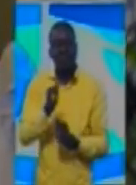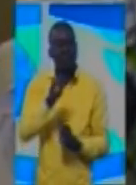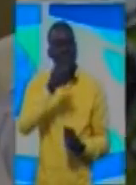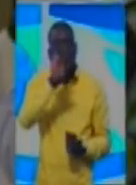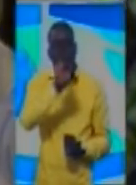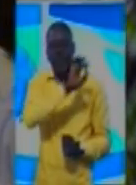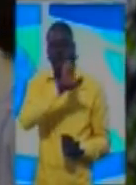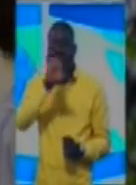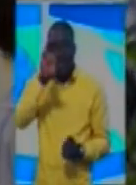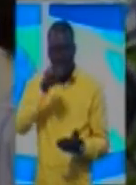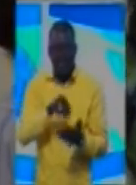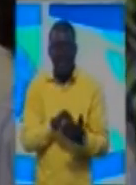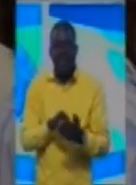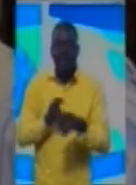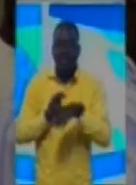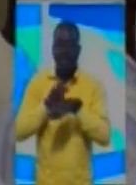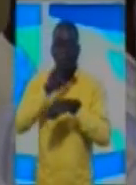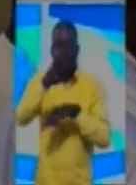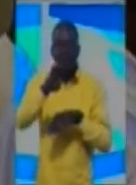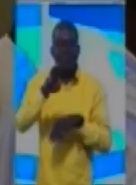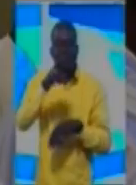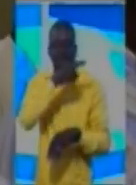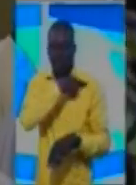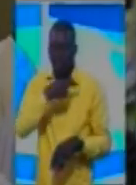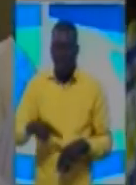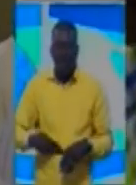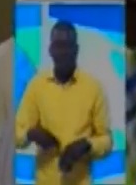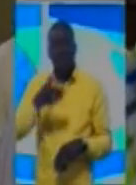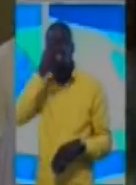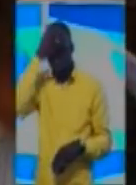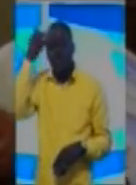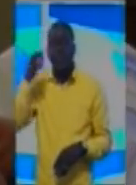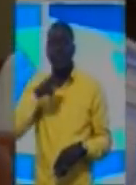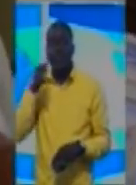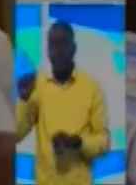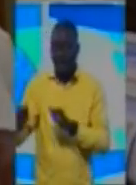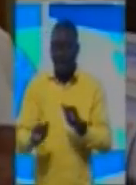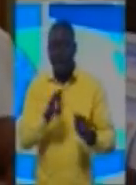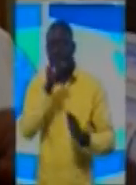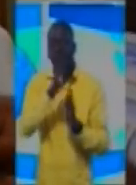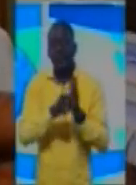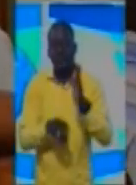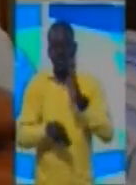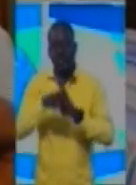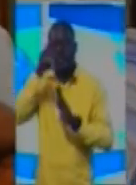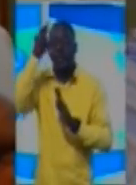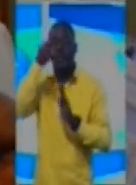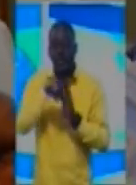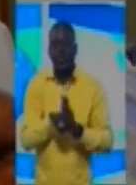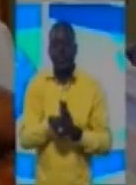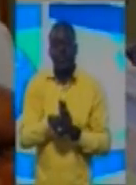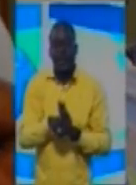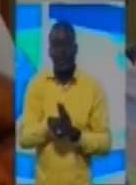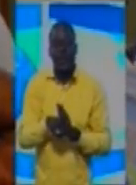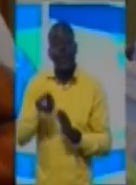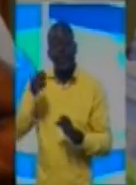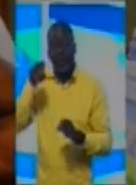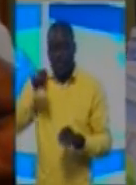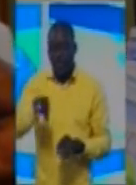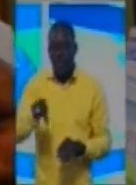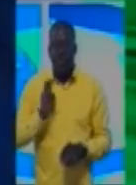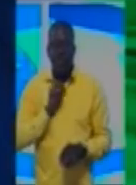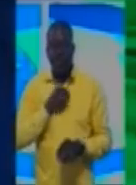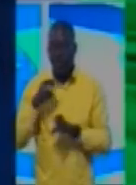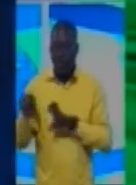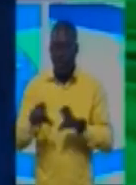8143 pèlerins que nous envoyons en Arabie Saoudite, sans oublier les actions de développement que nous entreprenons avec